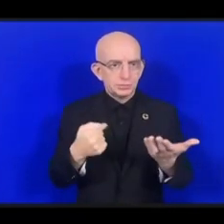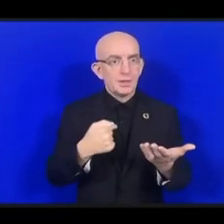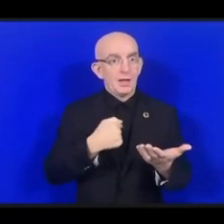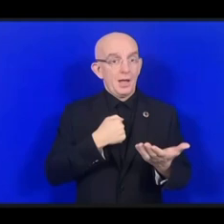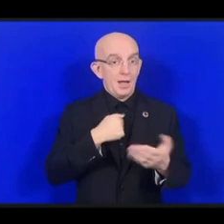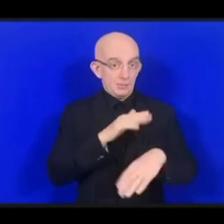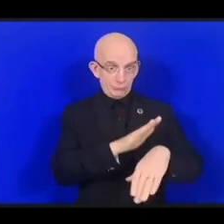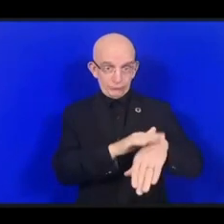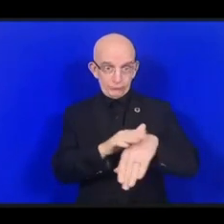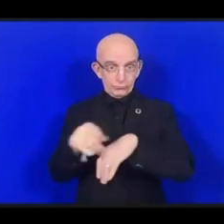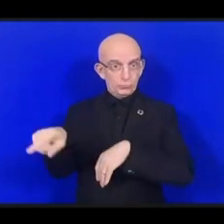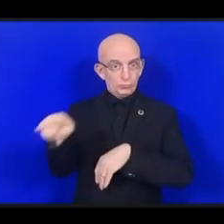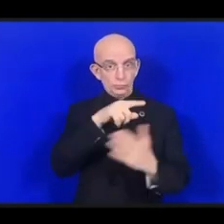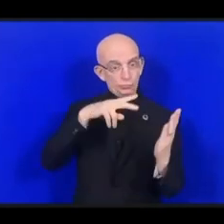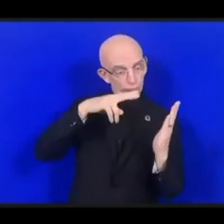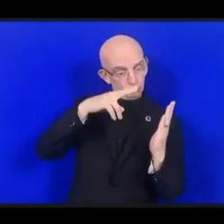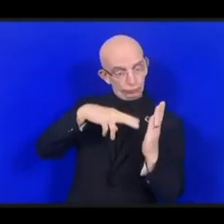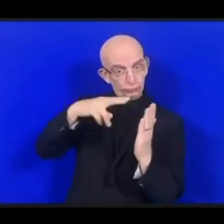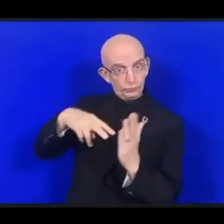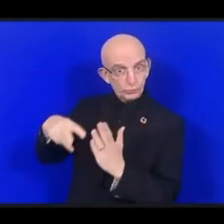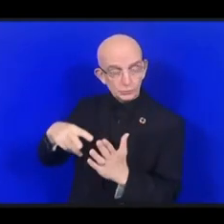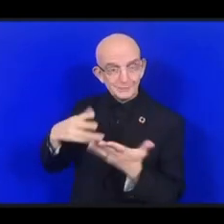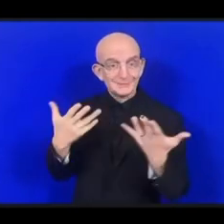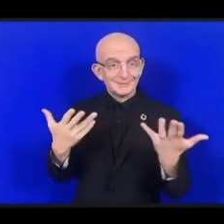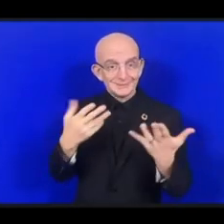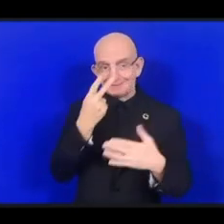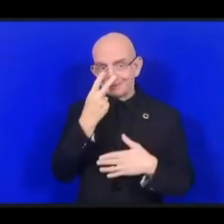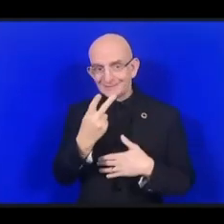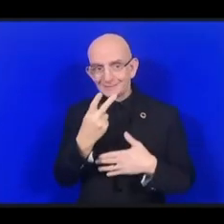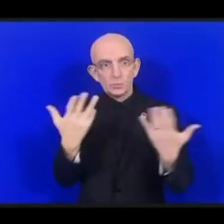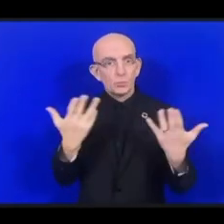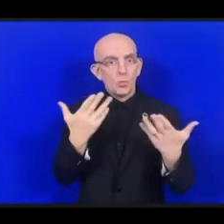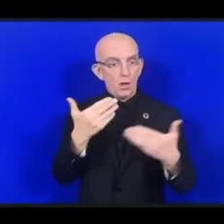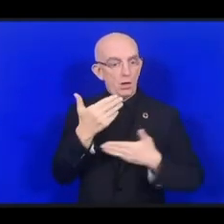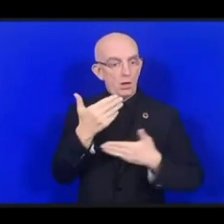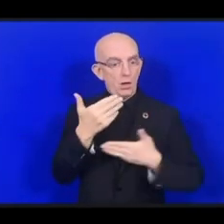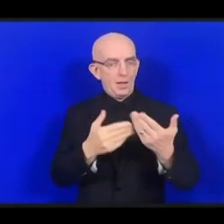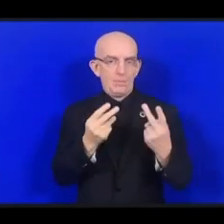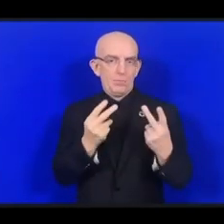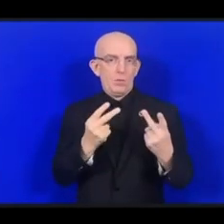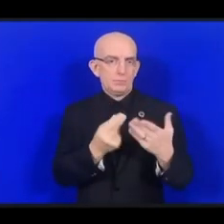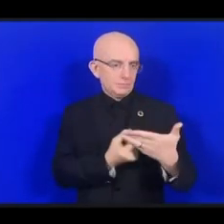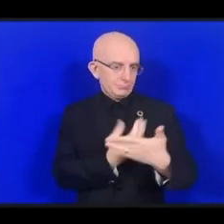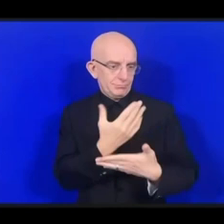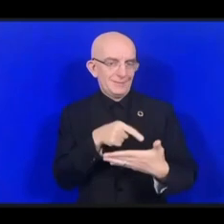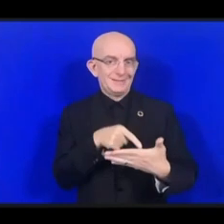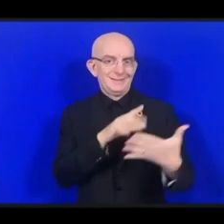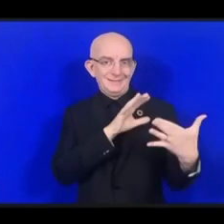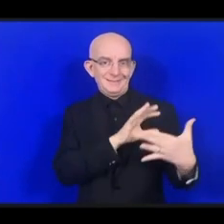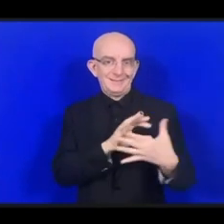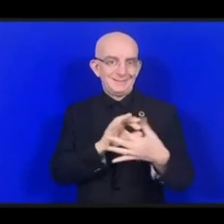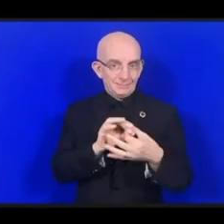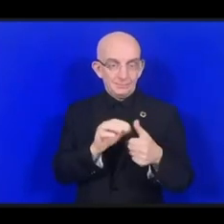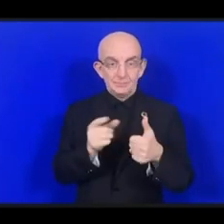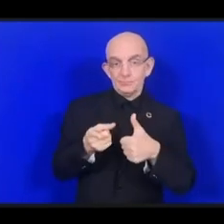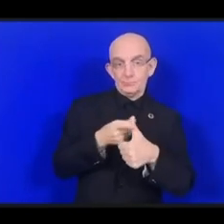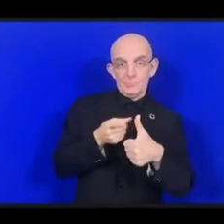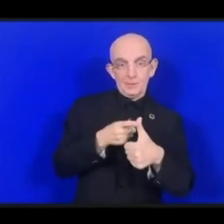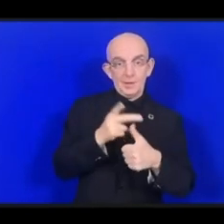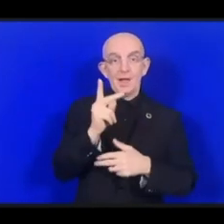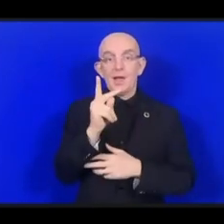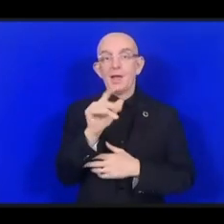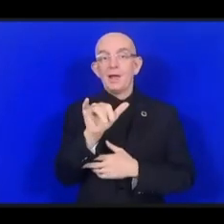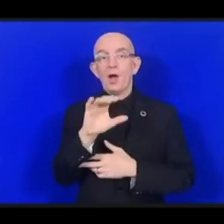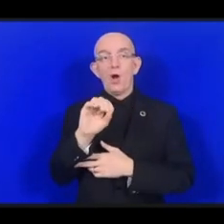كيوتو في منتدى حوكمه الانترنت ثانيا التقرير الموجز للمنتدى الثم لحوكمه